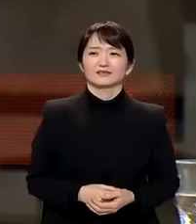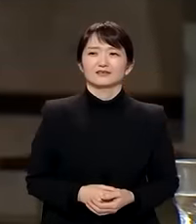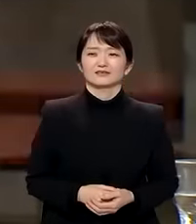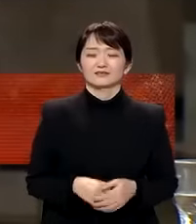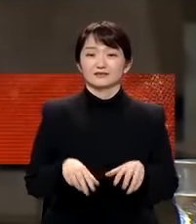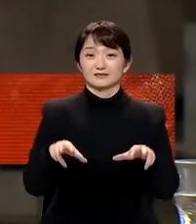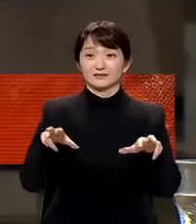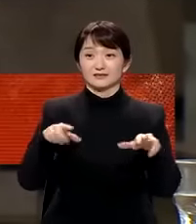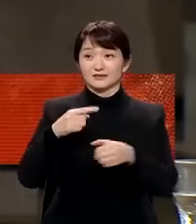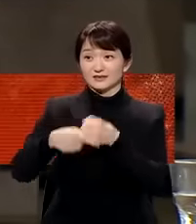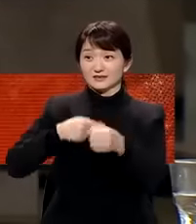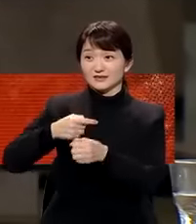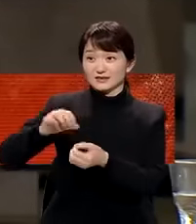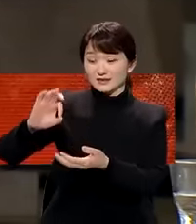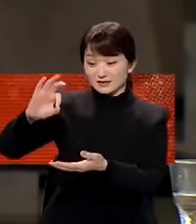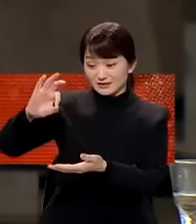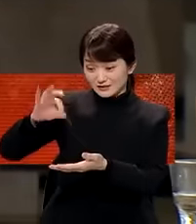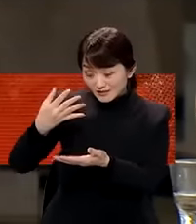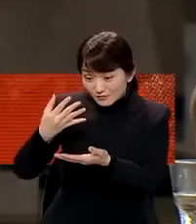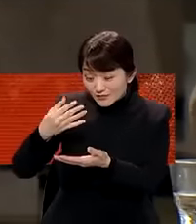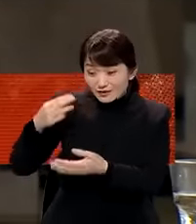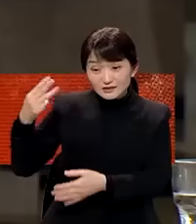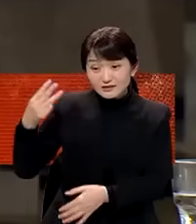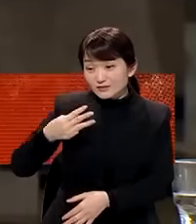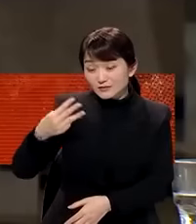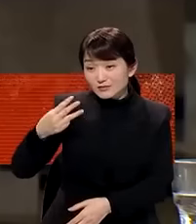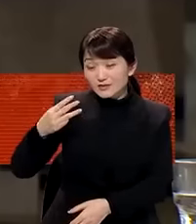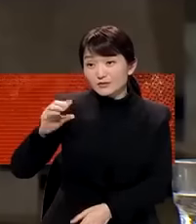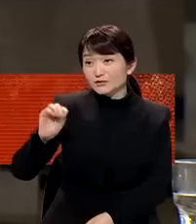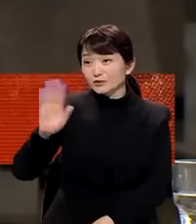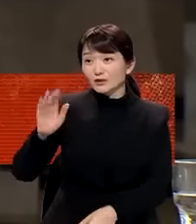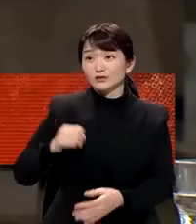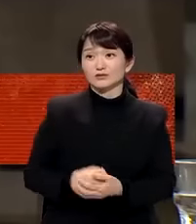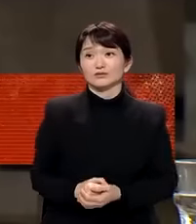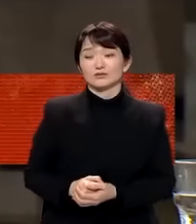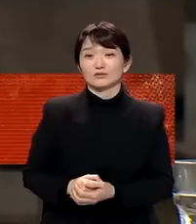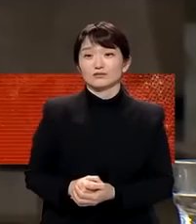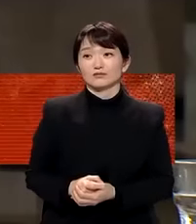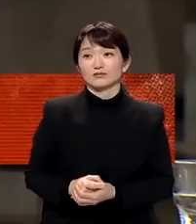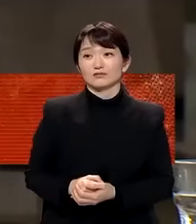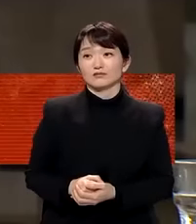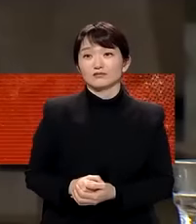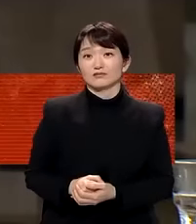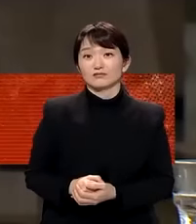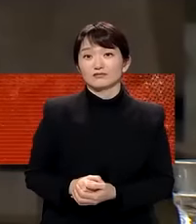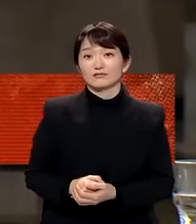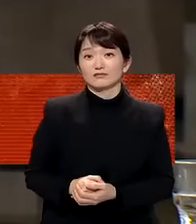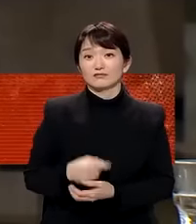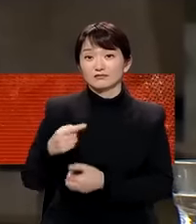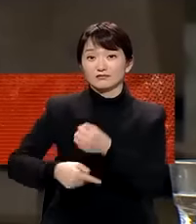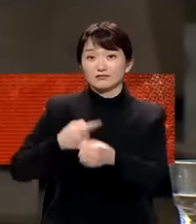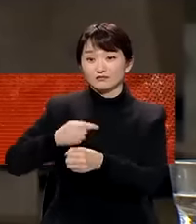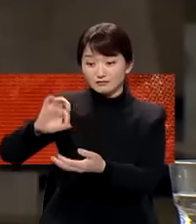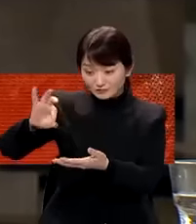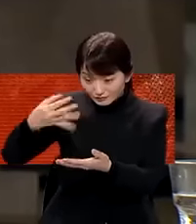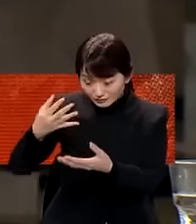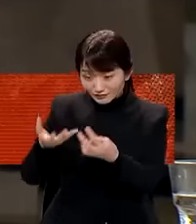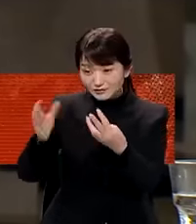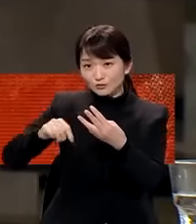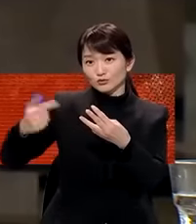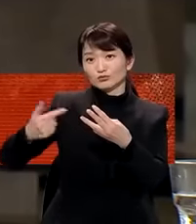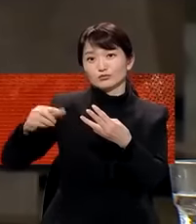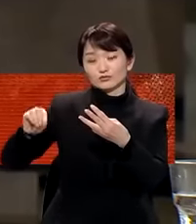어 연봉이 3천이 아니고 월 평균 3천이면 연봉 3억 6천이 말이에요 그래서 이번 그